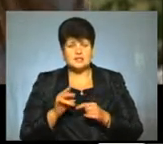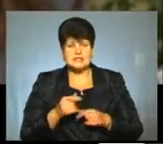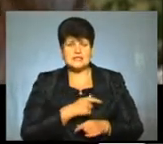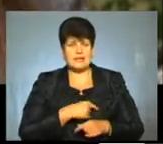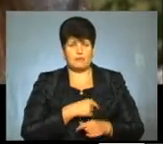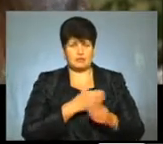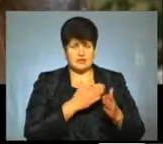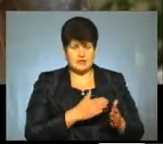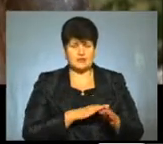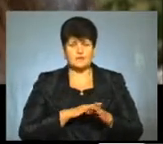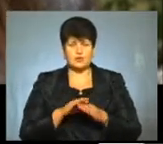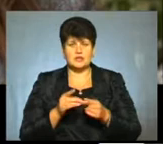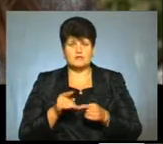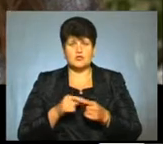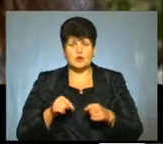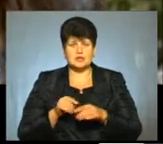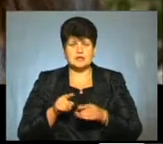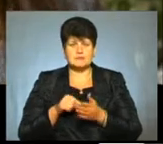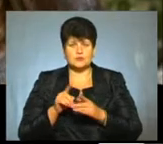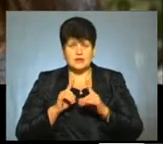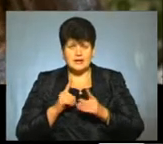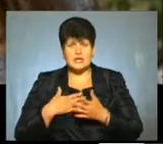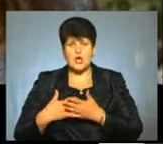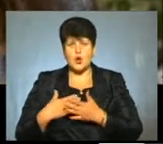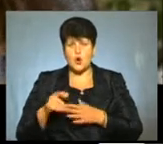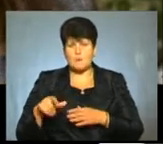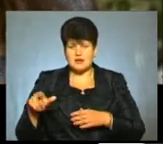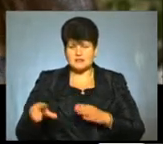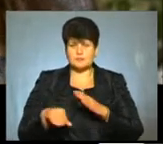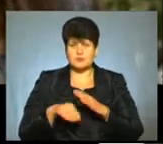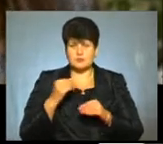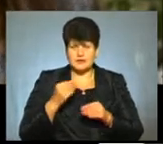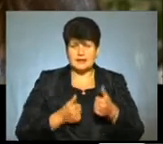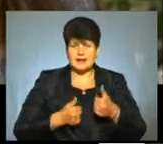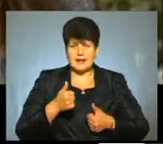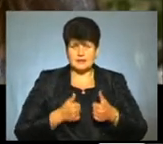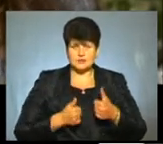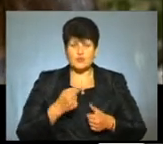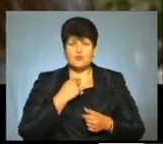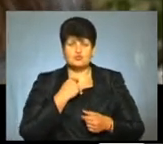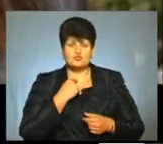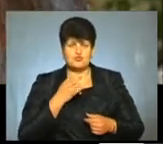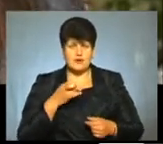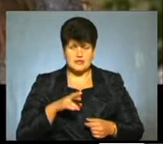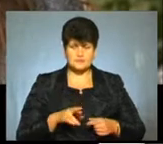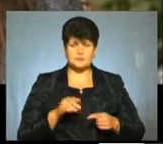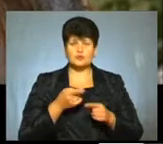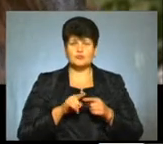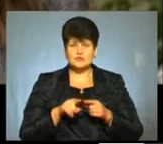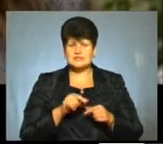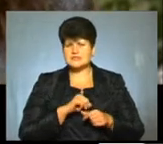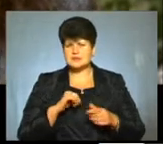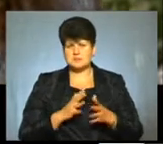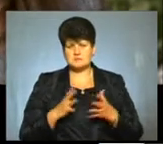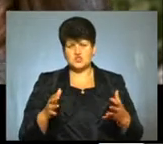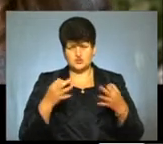це депутати, виконавчі органи міської ради, а також громадськість, яка обиралася шляхом рейтингового голосування. Тому це не